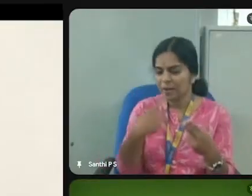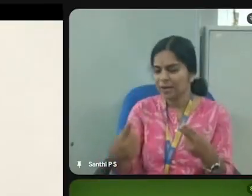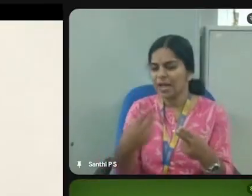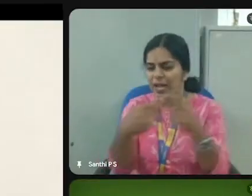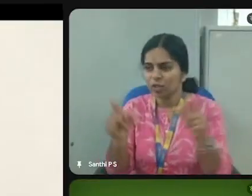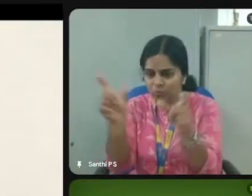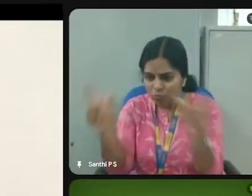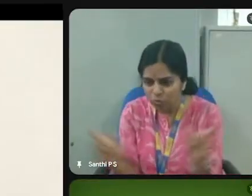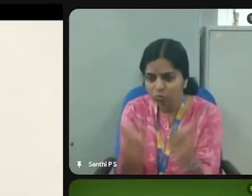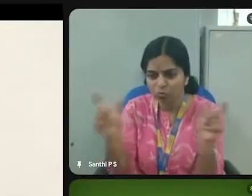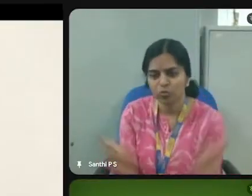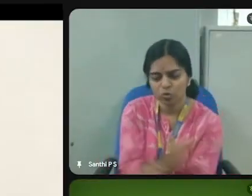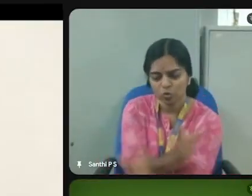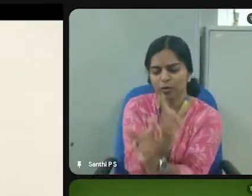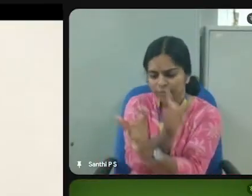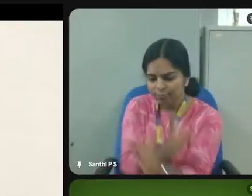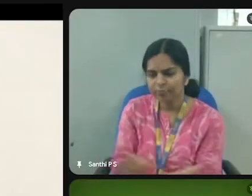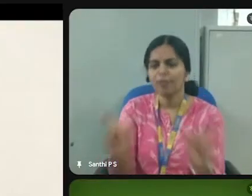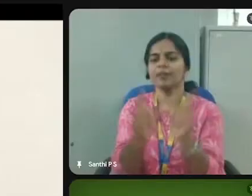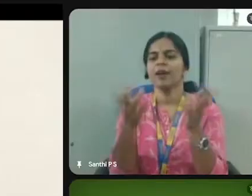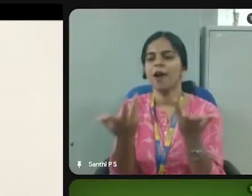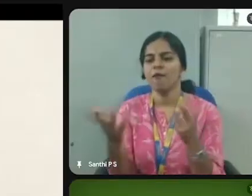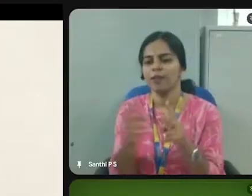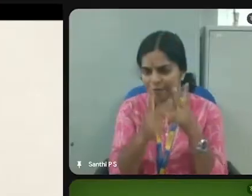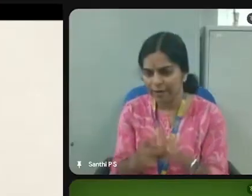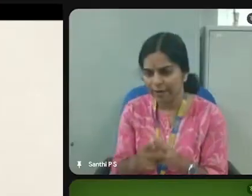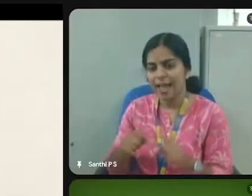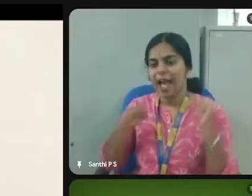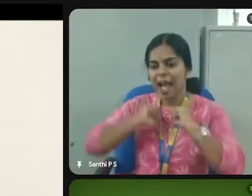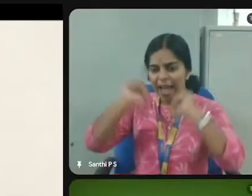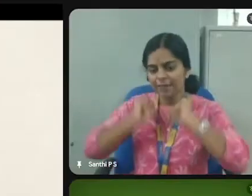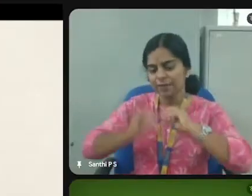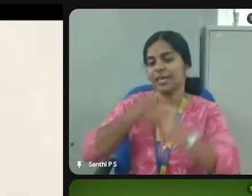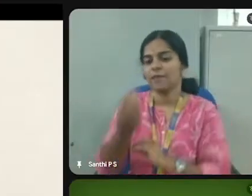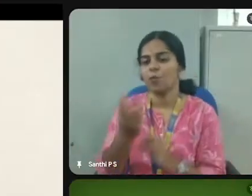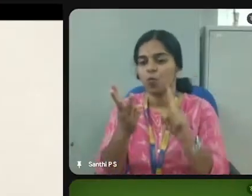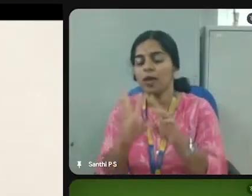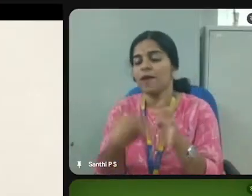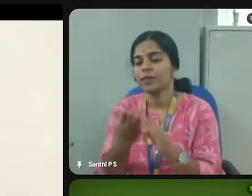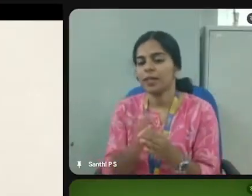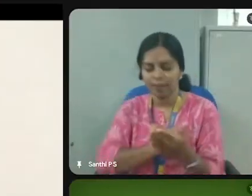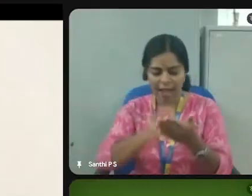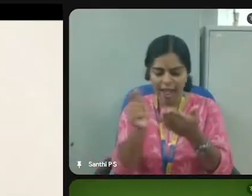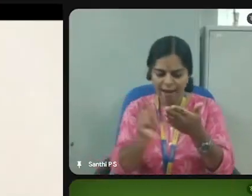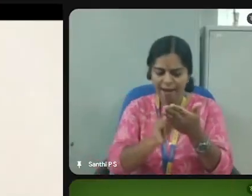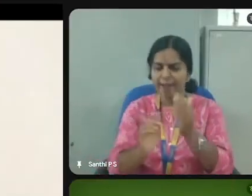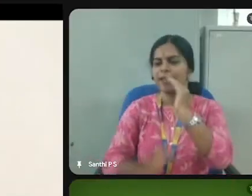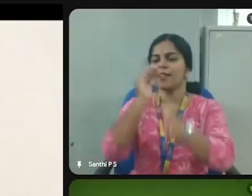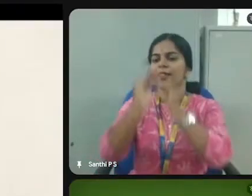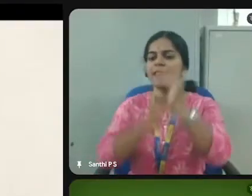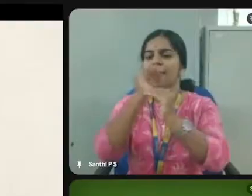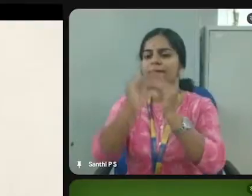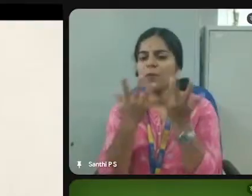പിന്നെ നാലാമതായിട്ട് നമ്മൾ ചെയ്യേണ്ട കാര്യങ്ങൾ വന്നിട്ട് ഹാൻഡ് റൈറ്റിംഗ് ഇംപ്രൂവ് ചെയ്യുക. സോ കുട്ടിയുടെ ഹാൻഡ് റൈറ്റിങ്ങിന് മെയിൻ ആയിട്ട് വേണ്ടത് വിഷ്വൽ പെർസെപ്ഷൻ